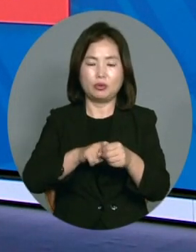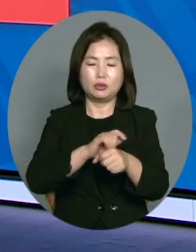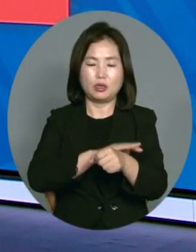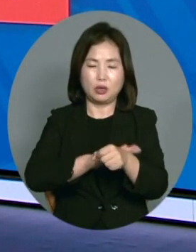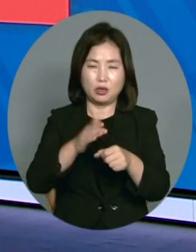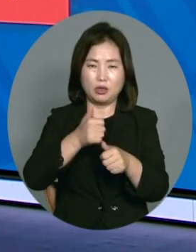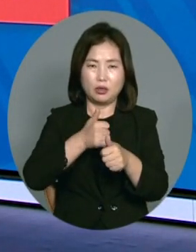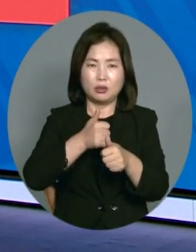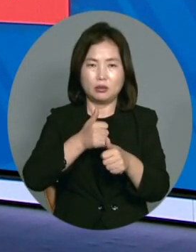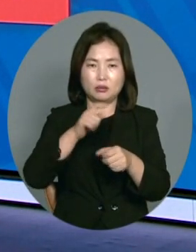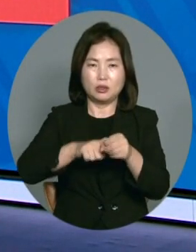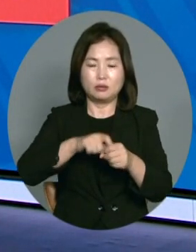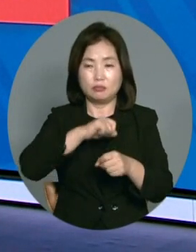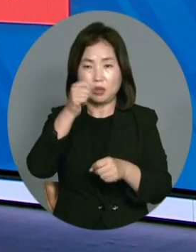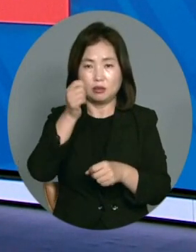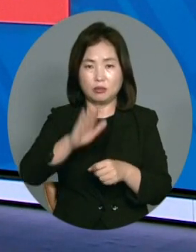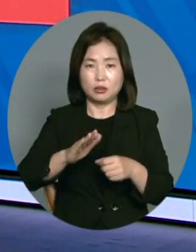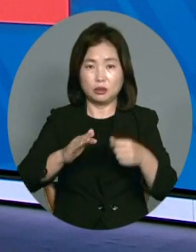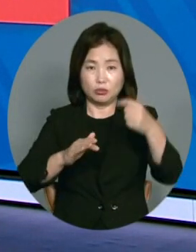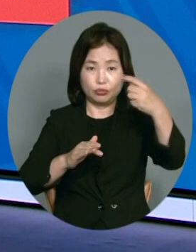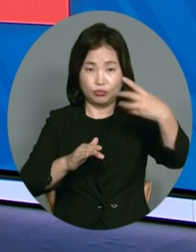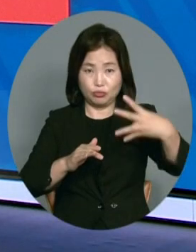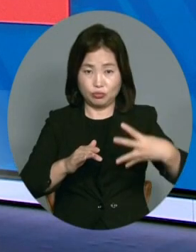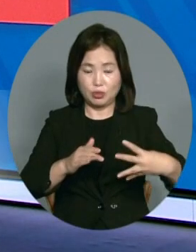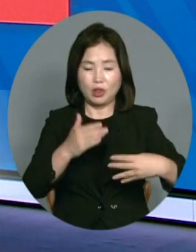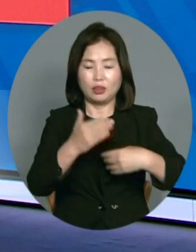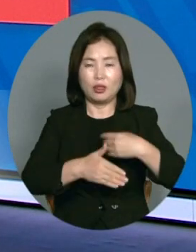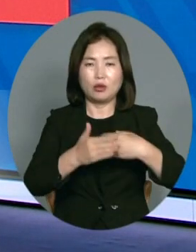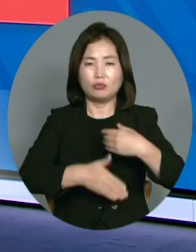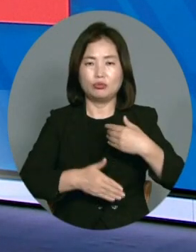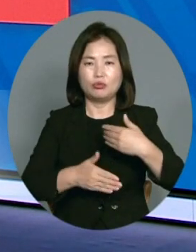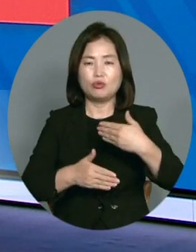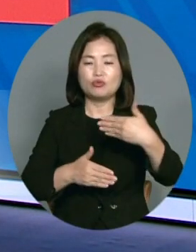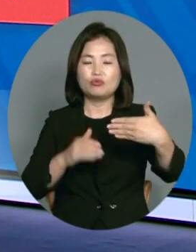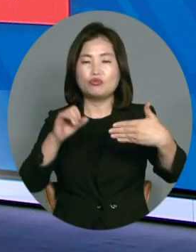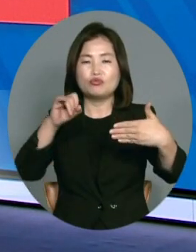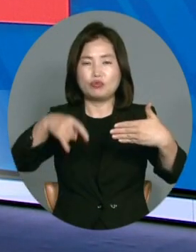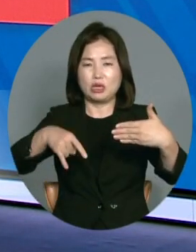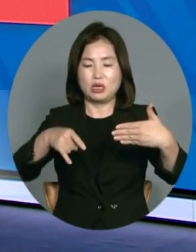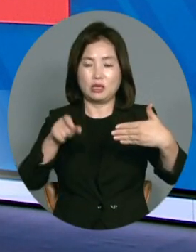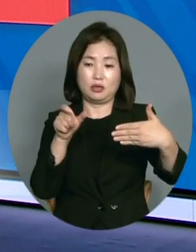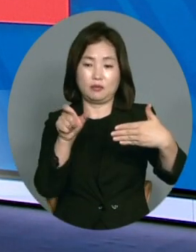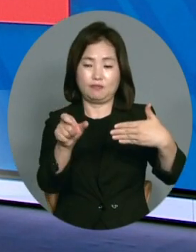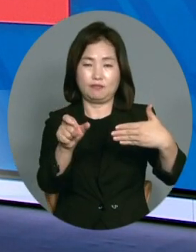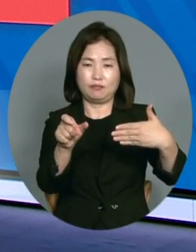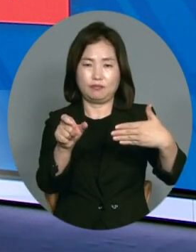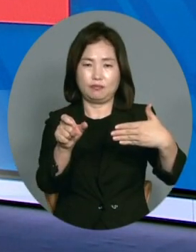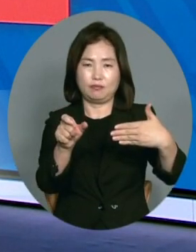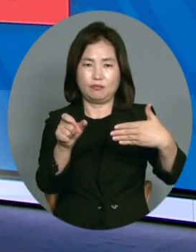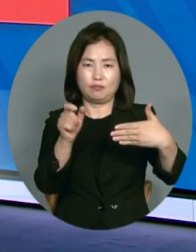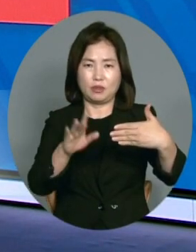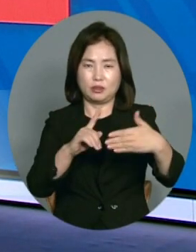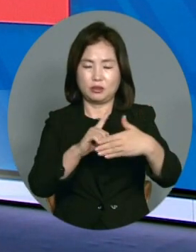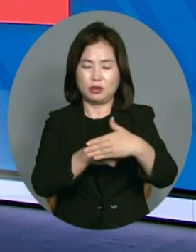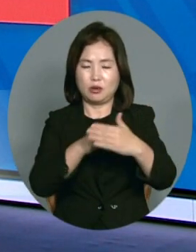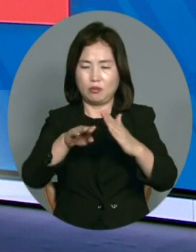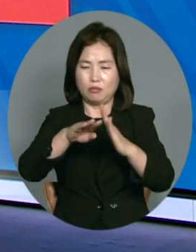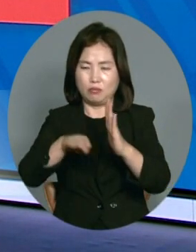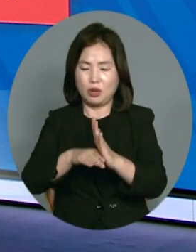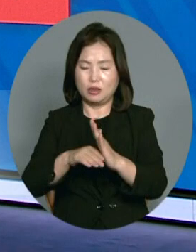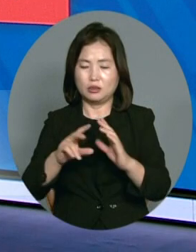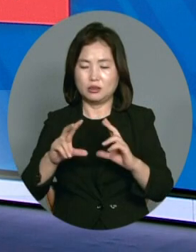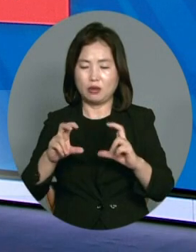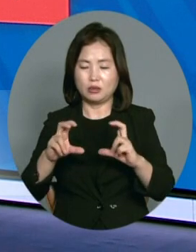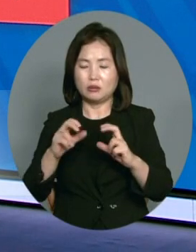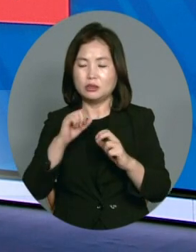수 있을 텐데요. 현재 순위를 보시면 대구는 아슬아슬하게 9위에 이름을 올렸습니다. 자동 강등인 12위